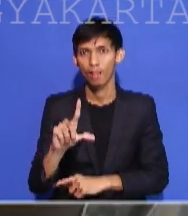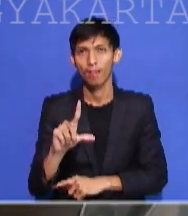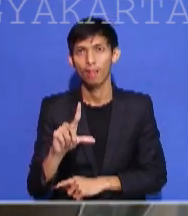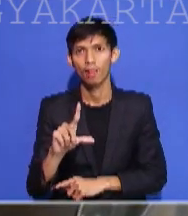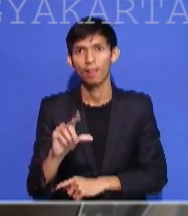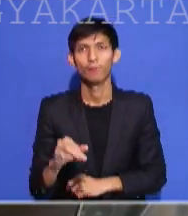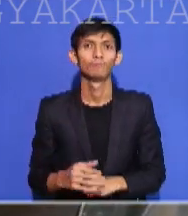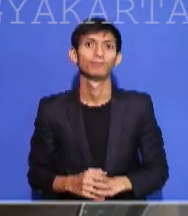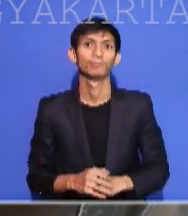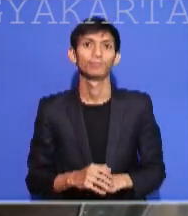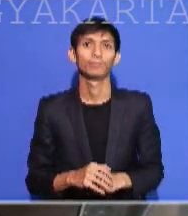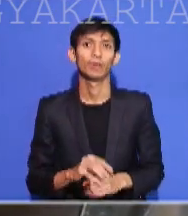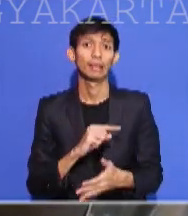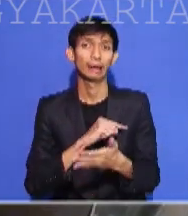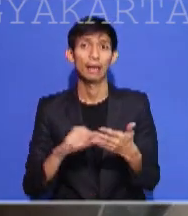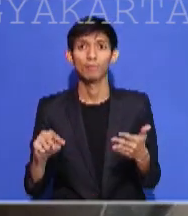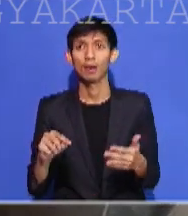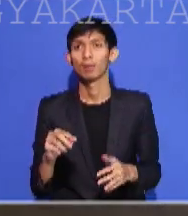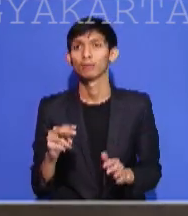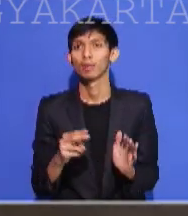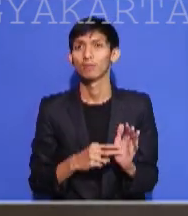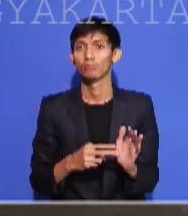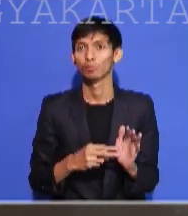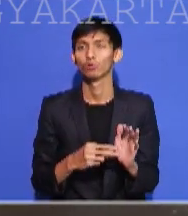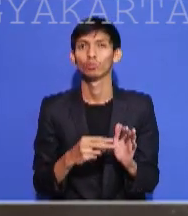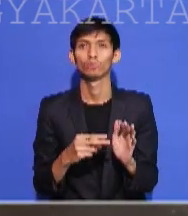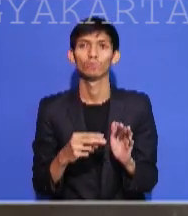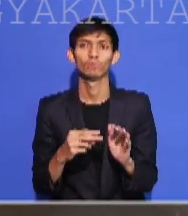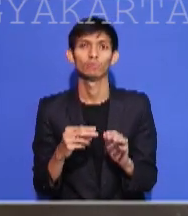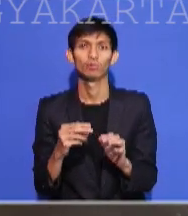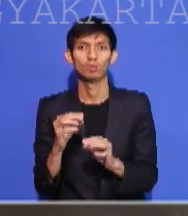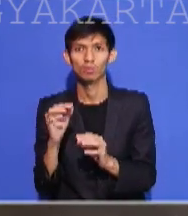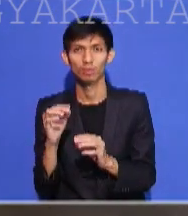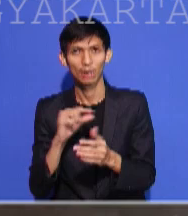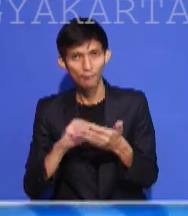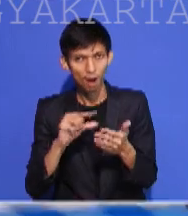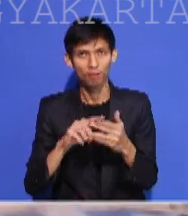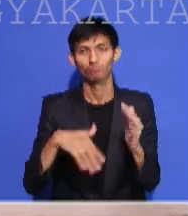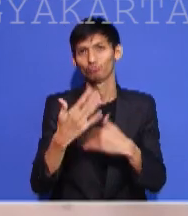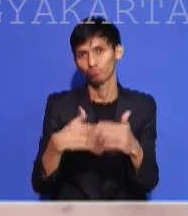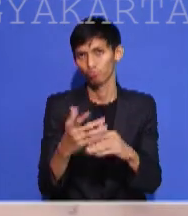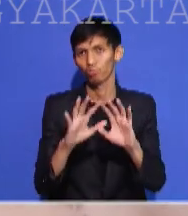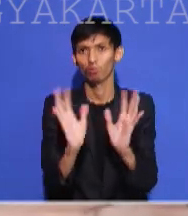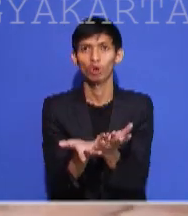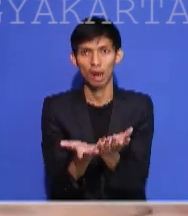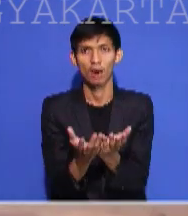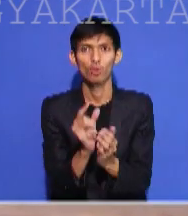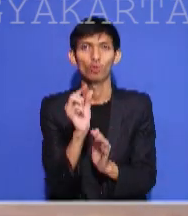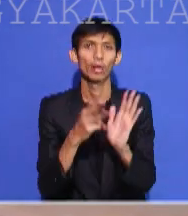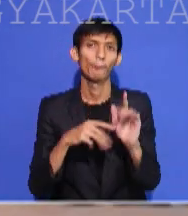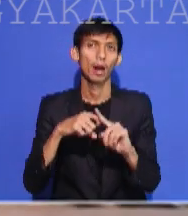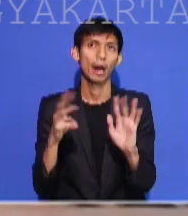diberi nama ngirasnyawiji UMKM ini rutin menghasilkan berbagai macam jenis produk olahan herbal dari bahan